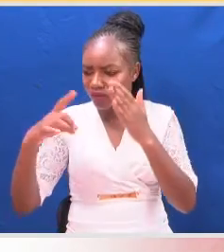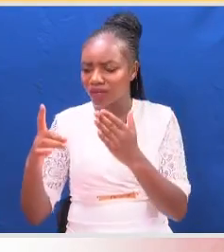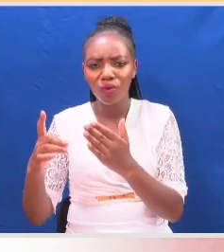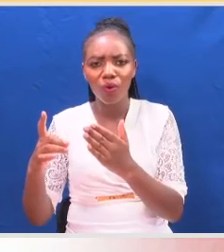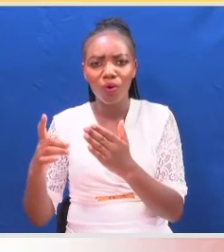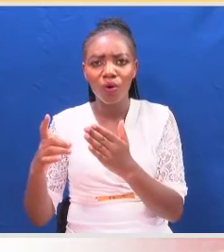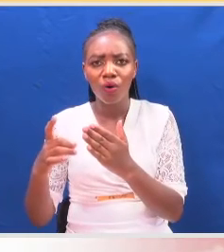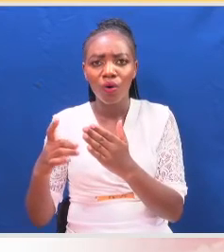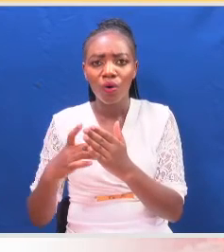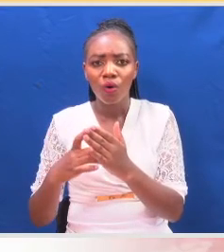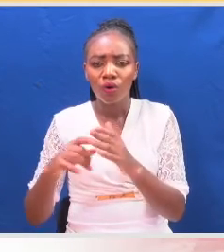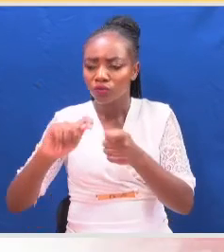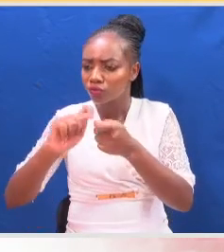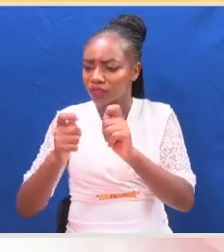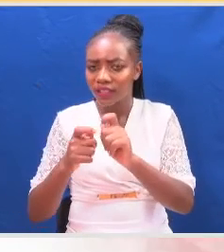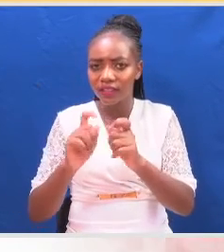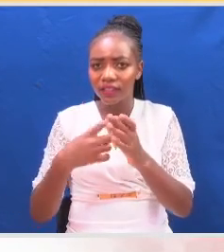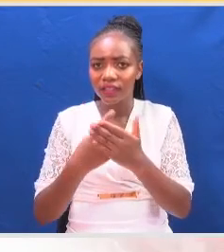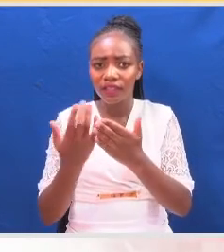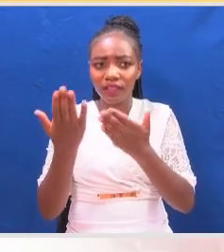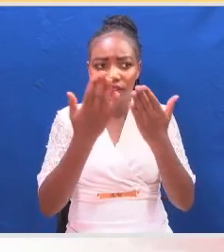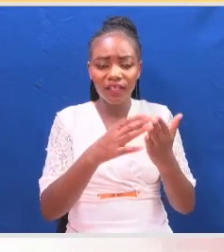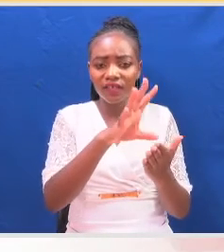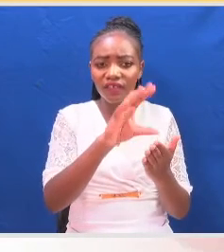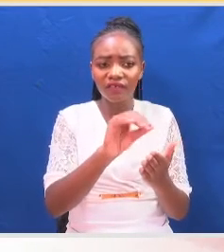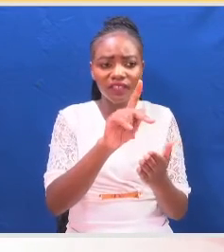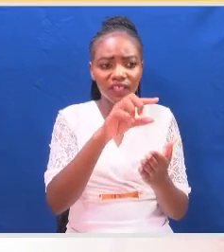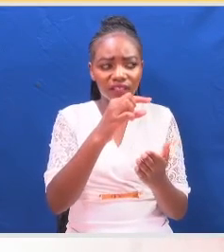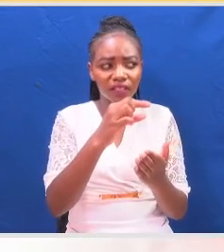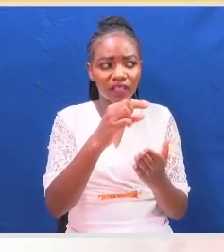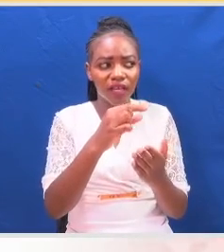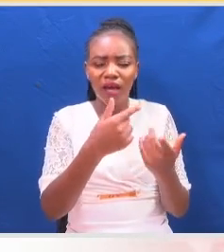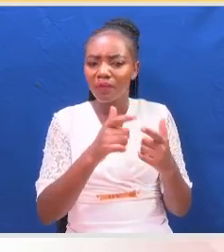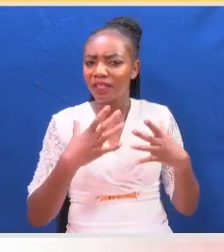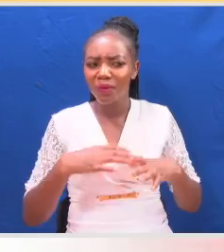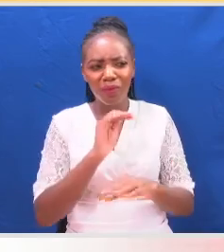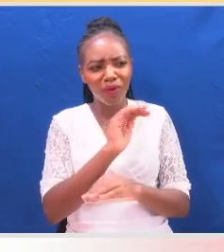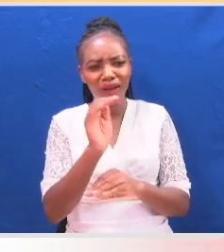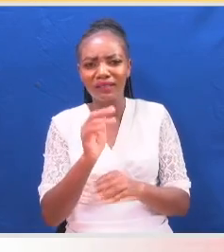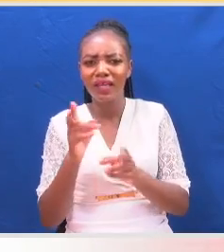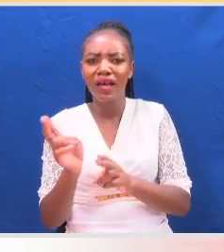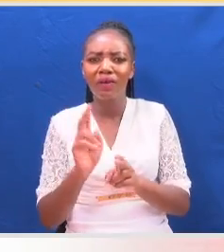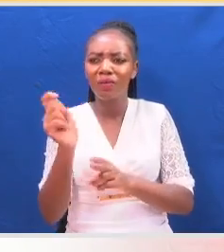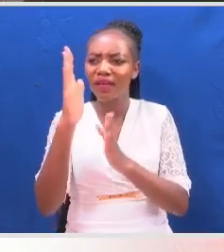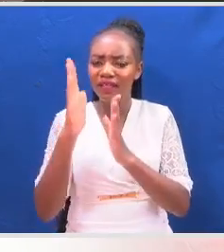upya wapi wanapeleka huko zikiwa 50 kg. Lakini huko wamewacha wameumiza mwananchi wa kawaida.